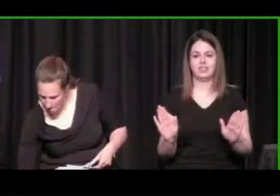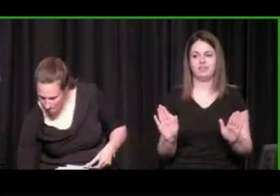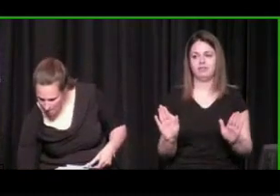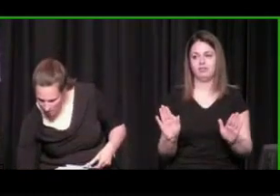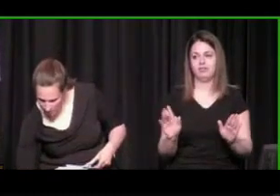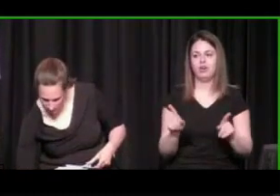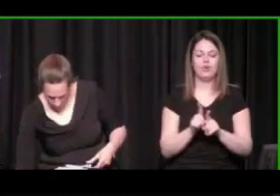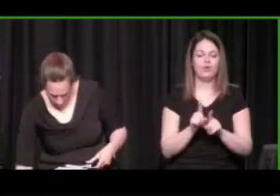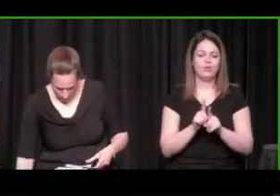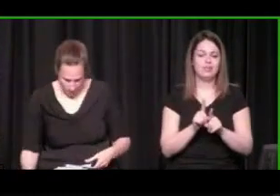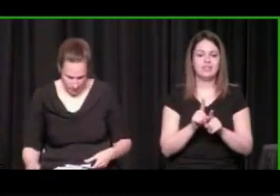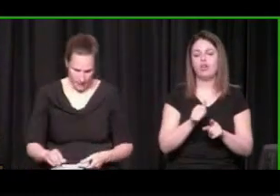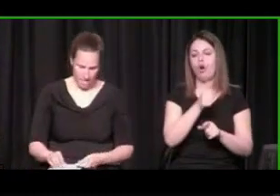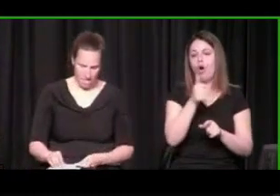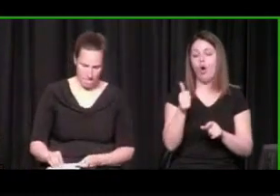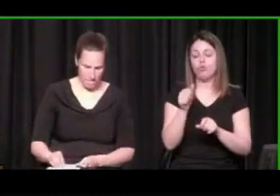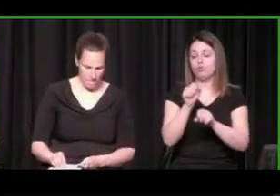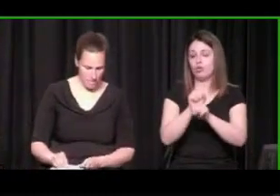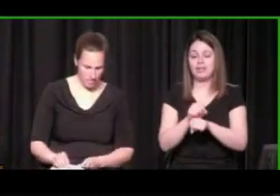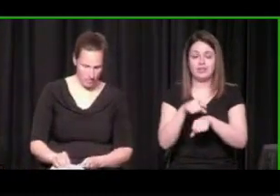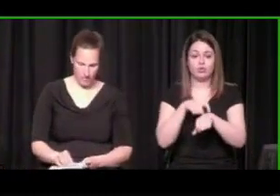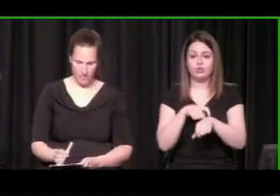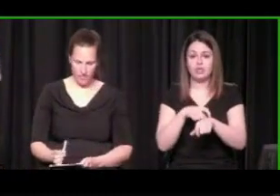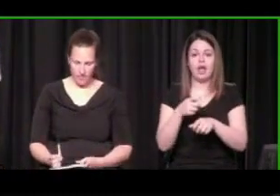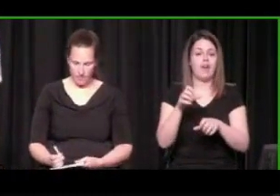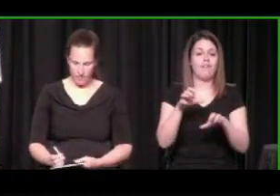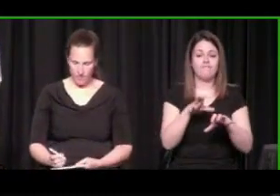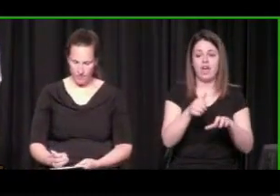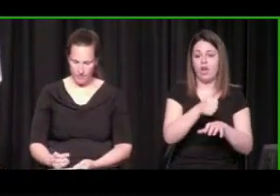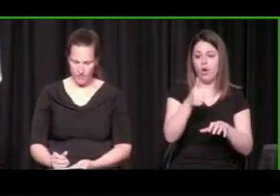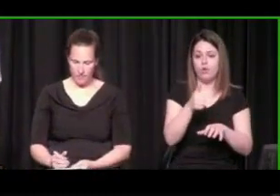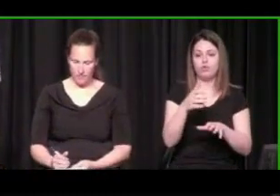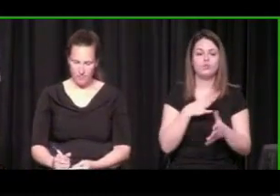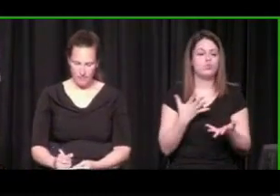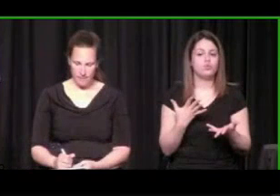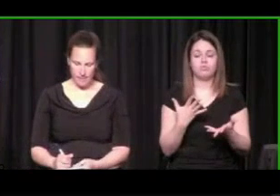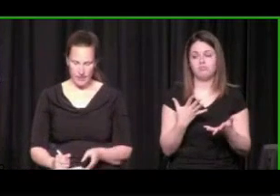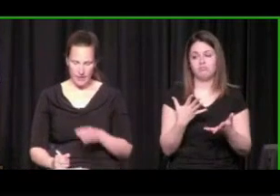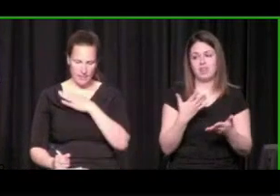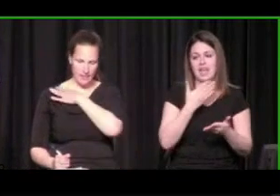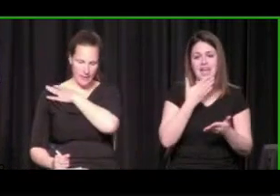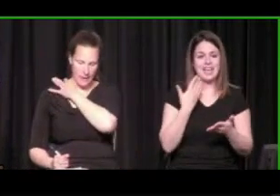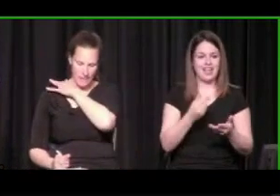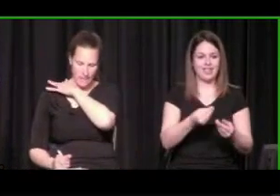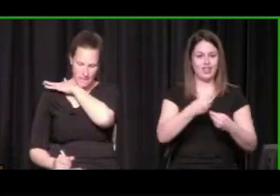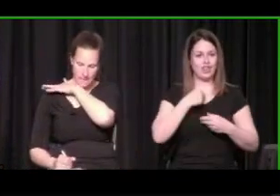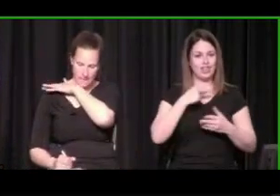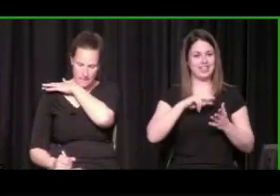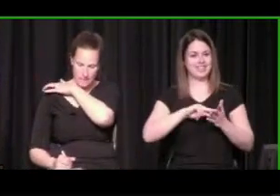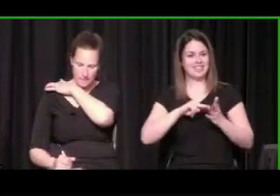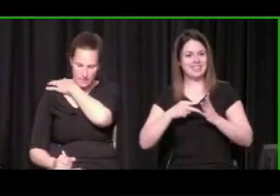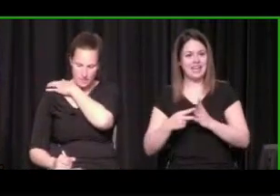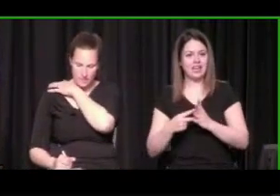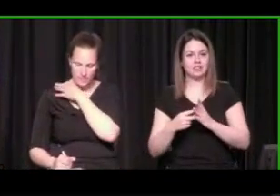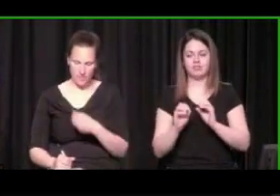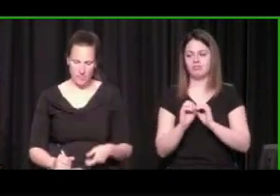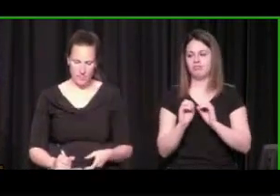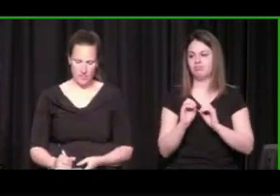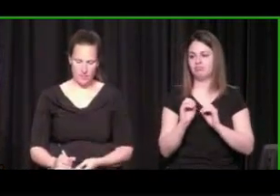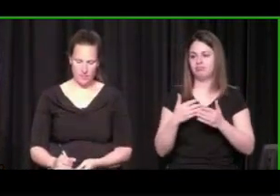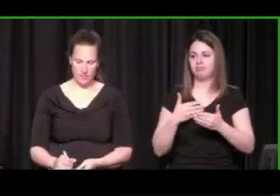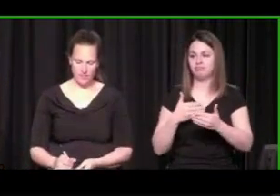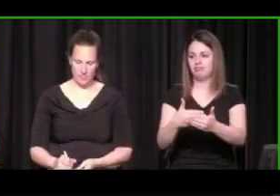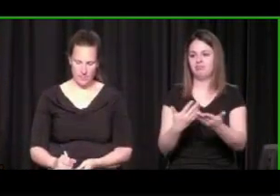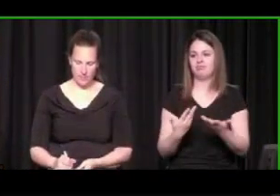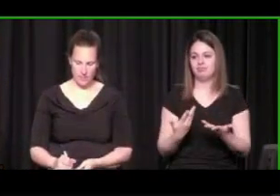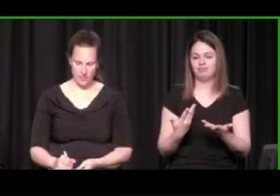une autre occupation du temps, mais parfois aussi rien de significatif qui va nécessairement se pointer à l'horizon, ou encore